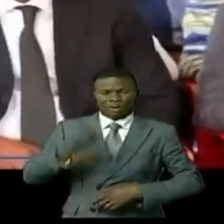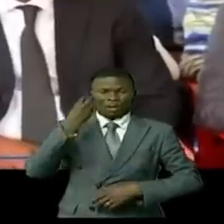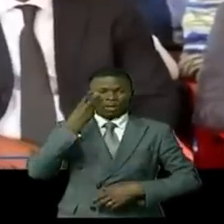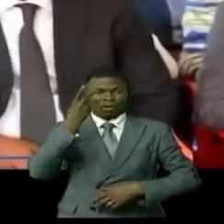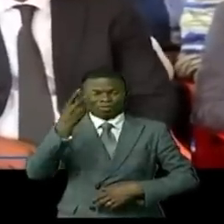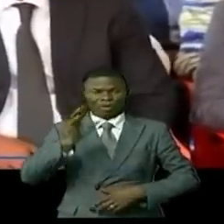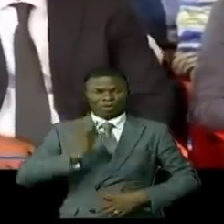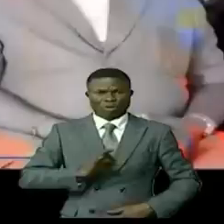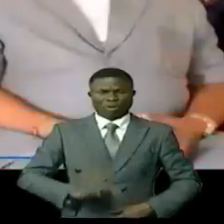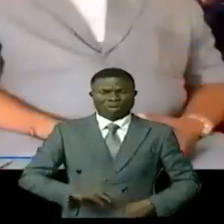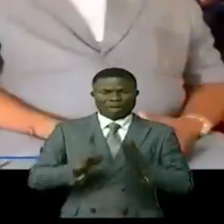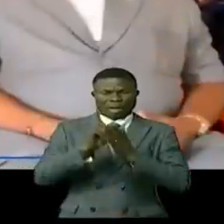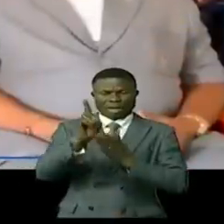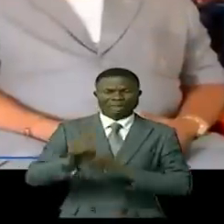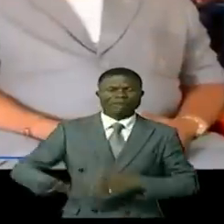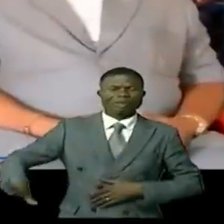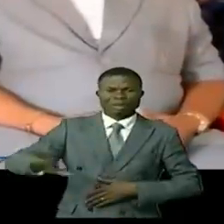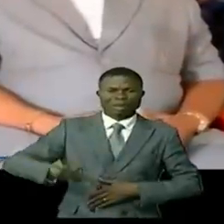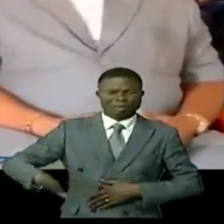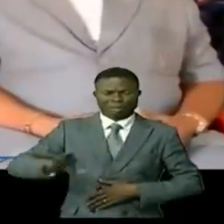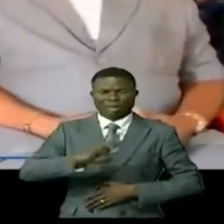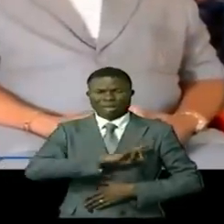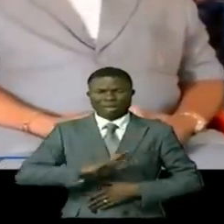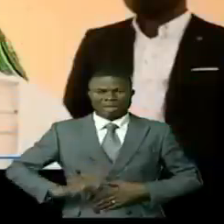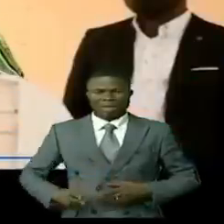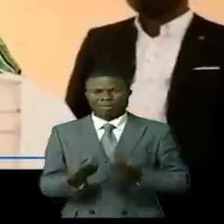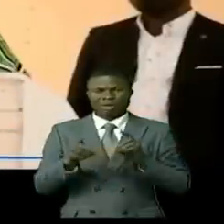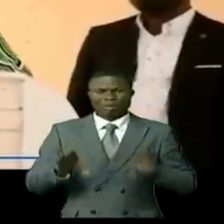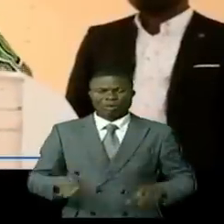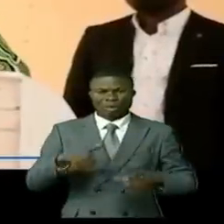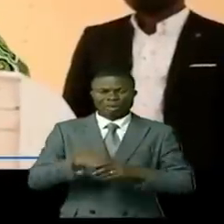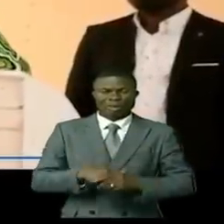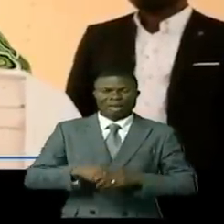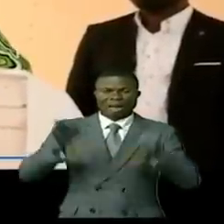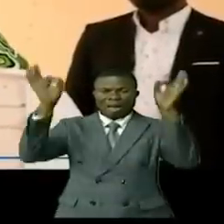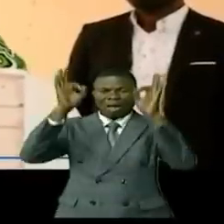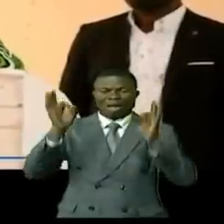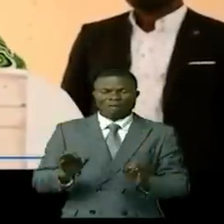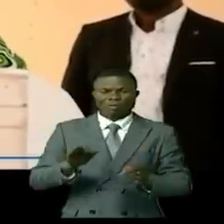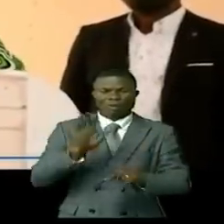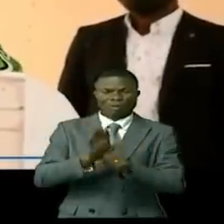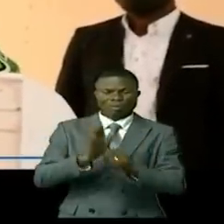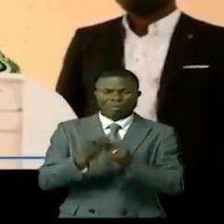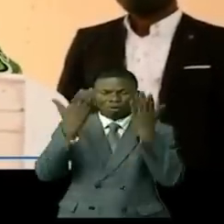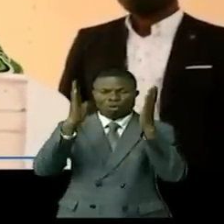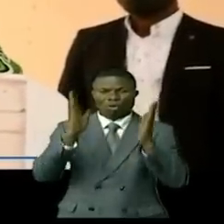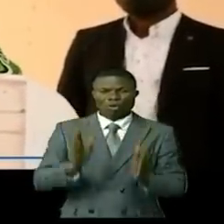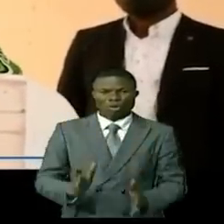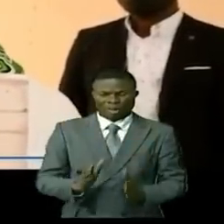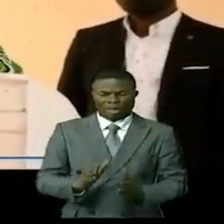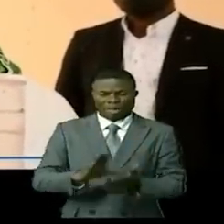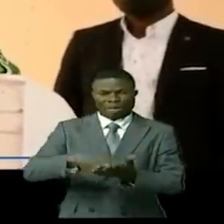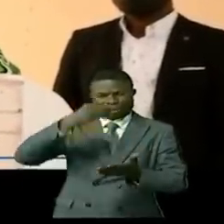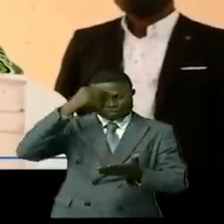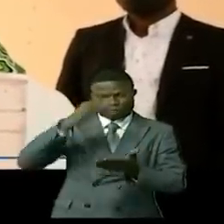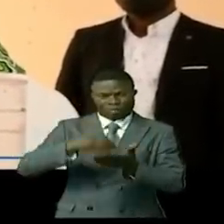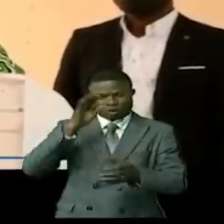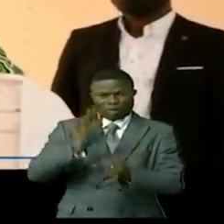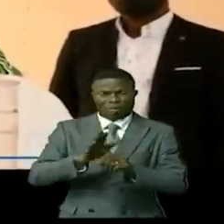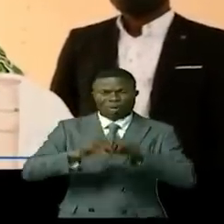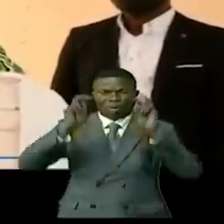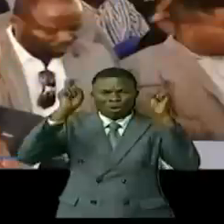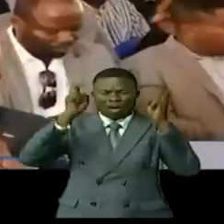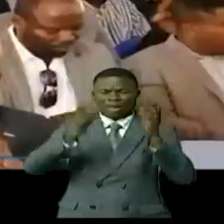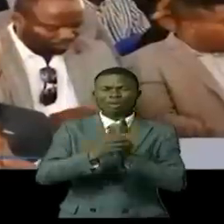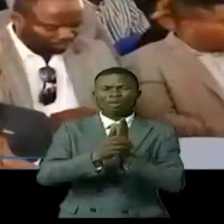pour le développement de la République démocratique du Congo. Au cours de ces forums intellectuels, les étudiants ont été édifiés à travers un thème de